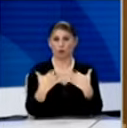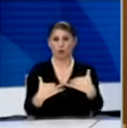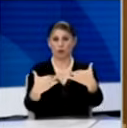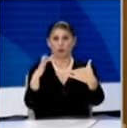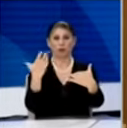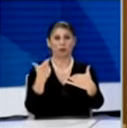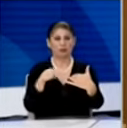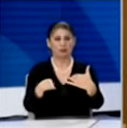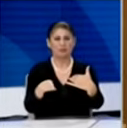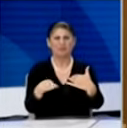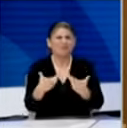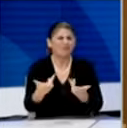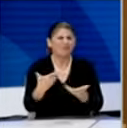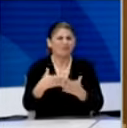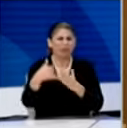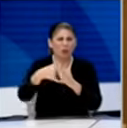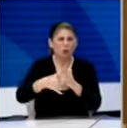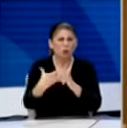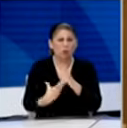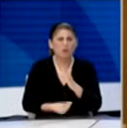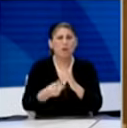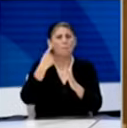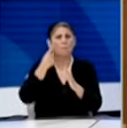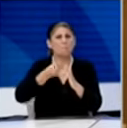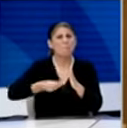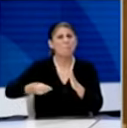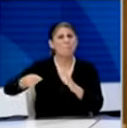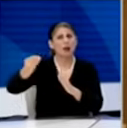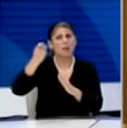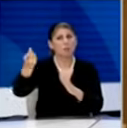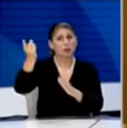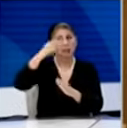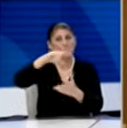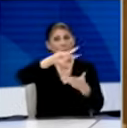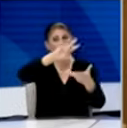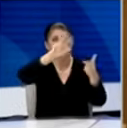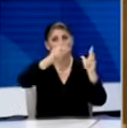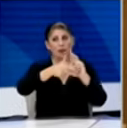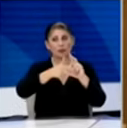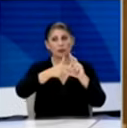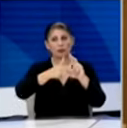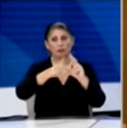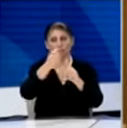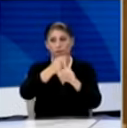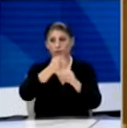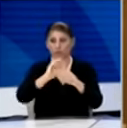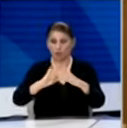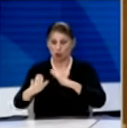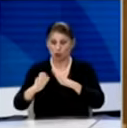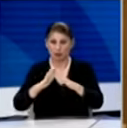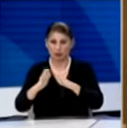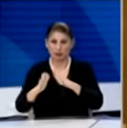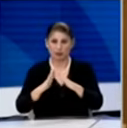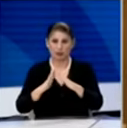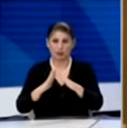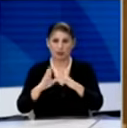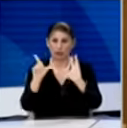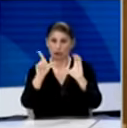ότι είναι ανεδαφική, παράλογη και από άλλο πλανήτη η αξίωση προστασίας και